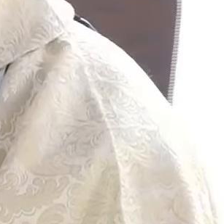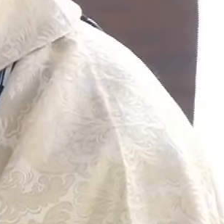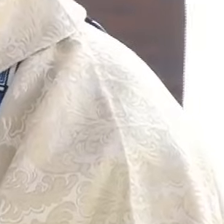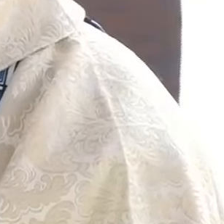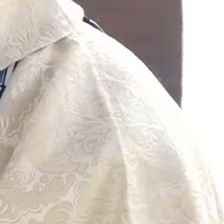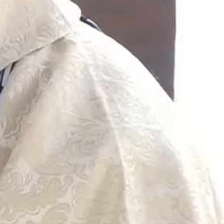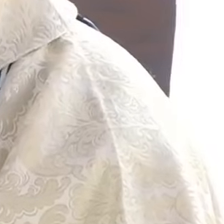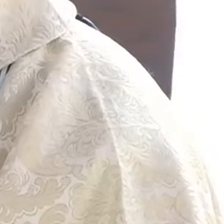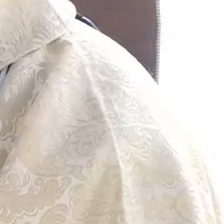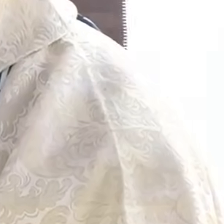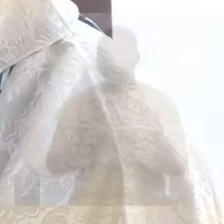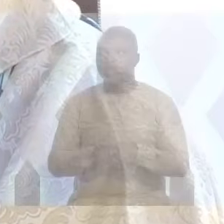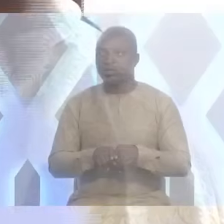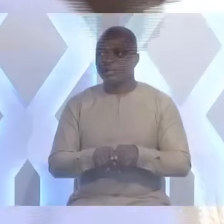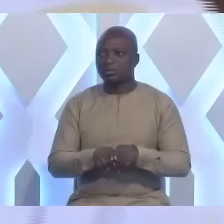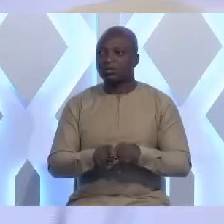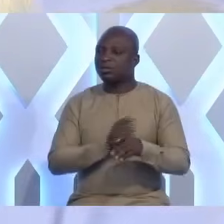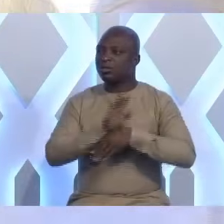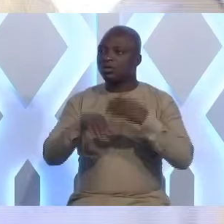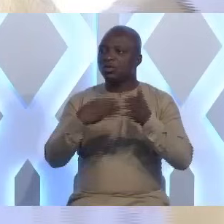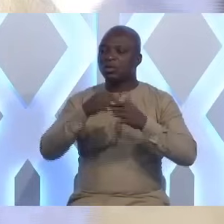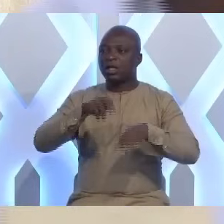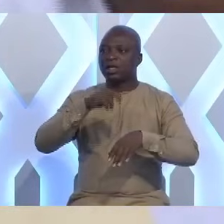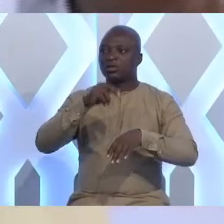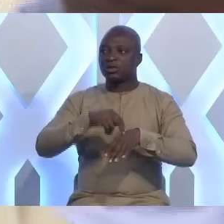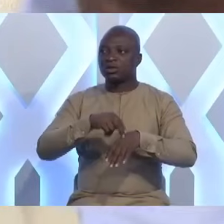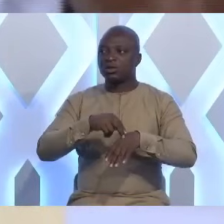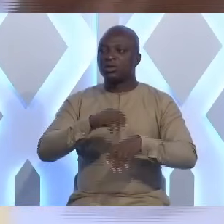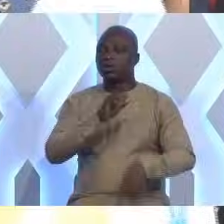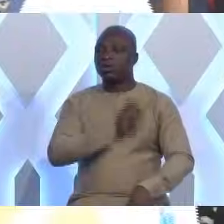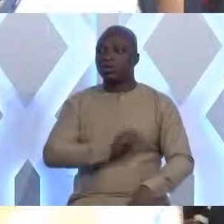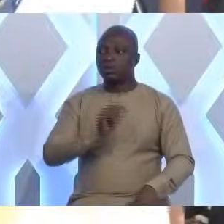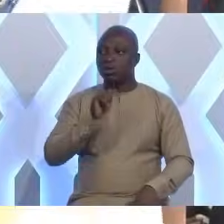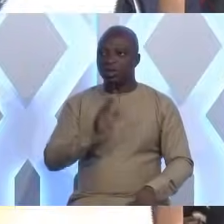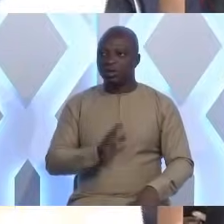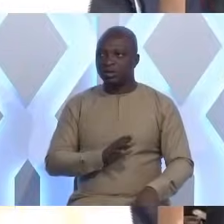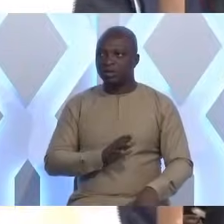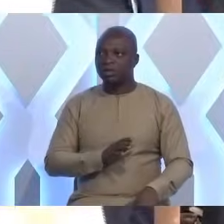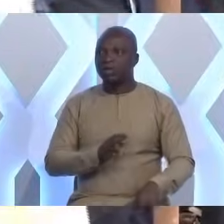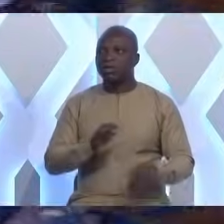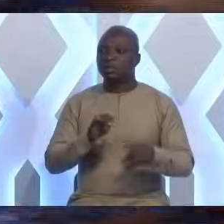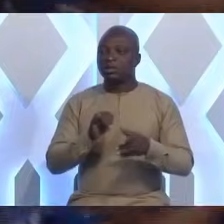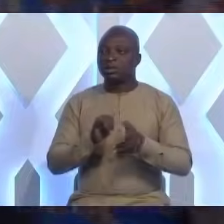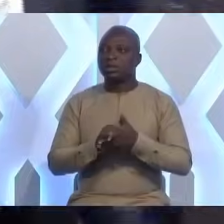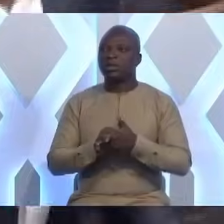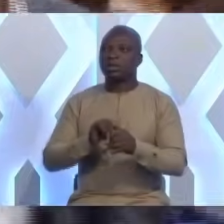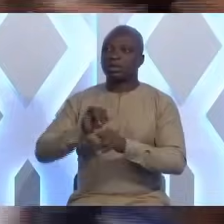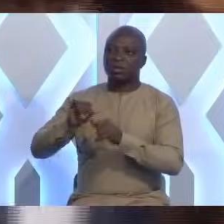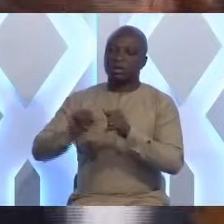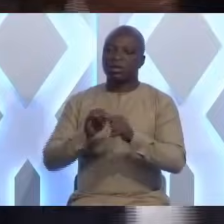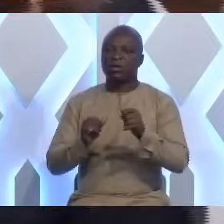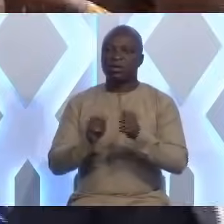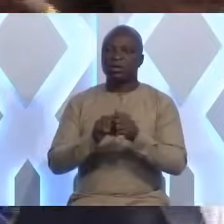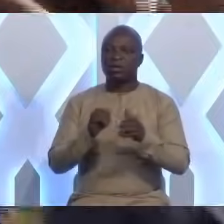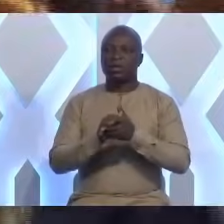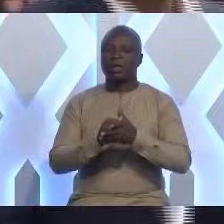mais également toute la nation togolaise. Cette liesse populaire illustre à suffisance l'adhésion